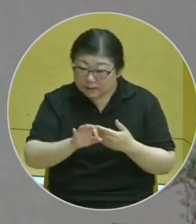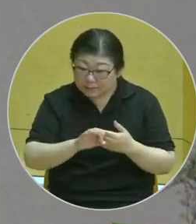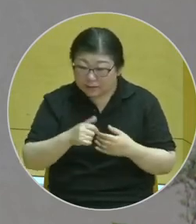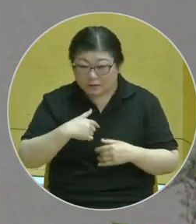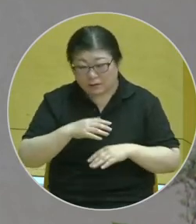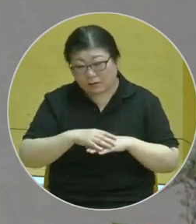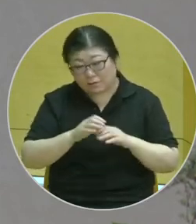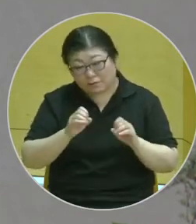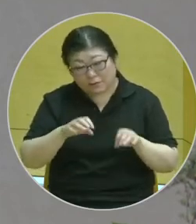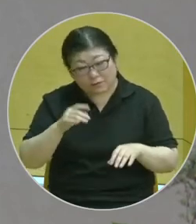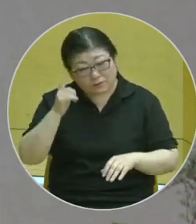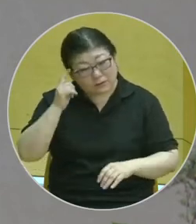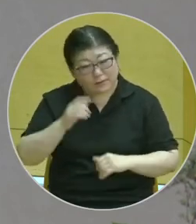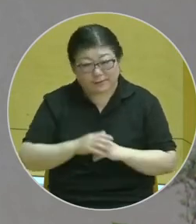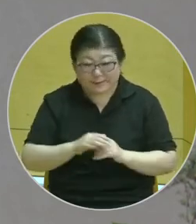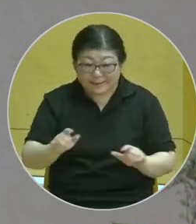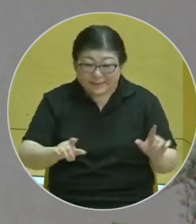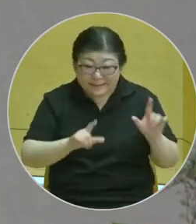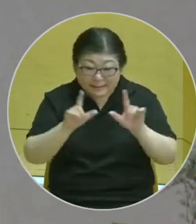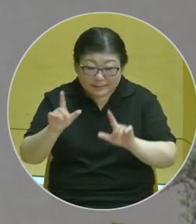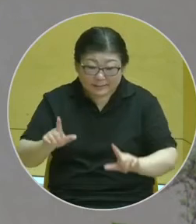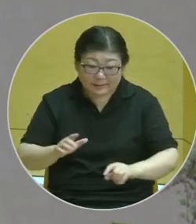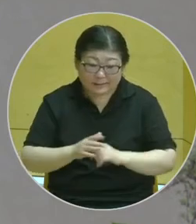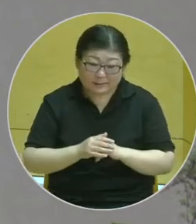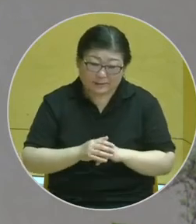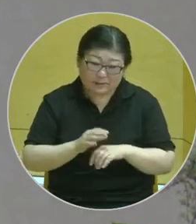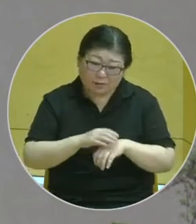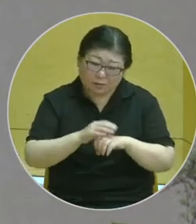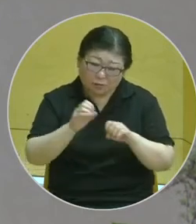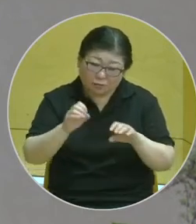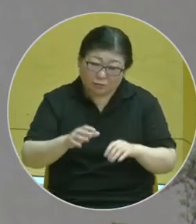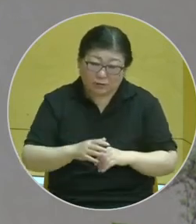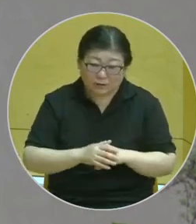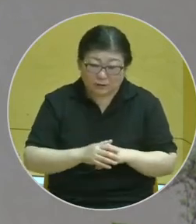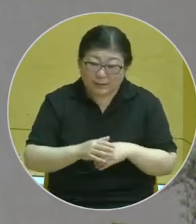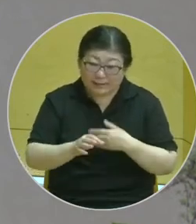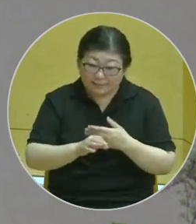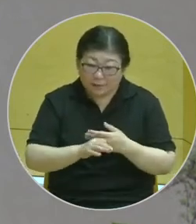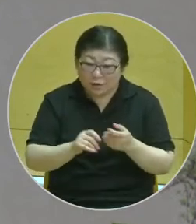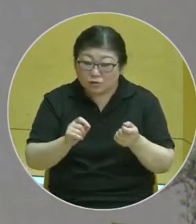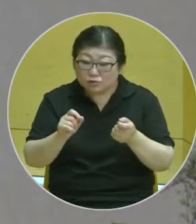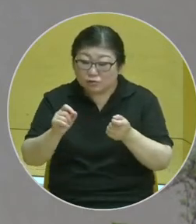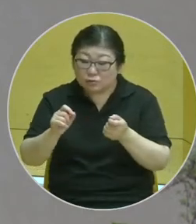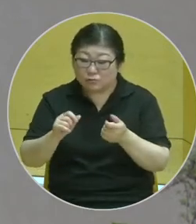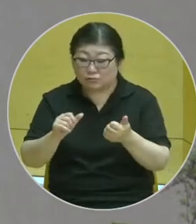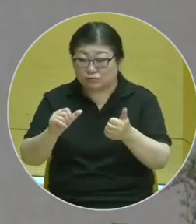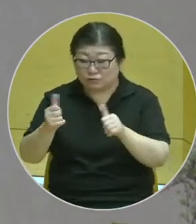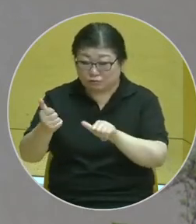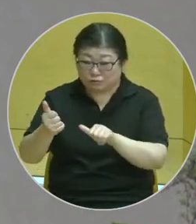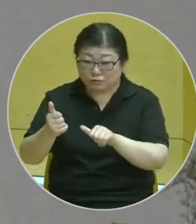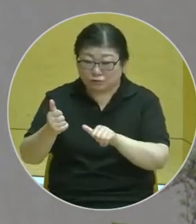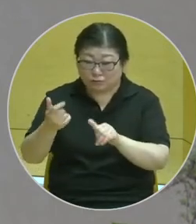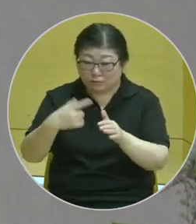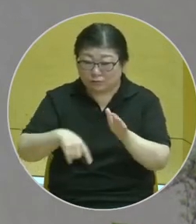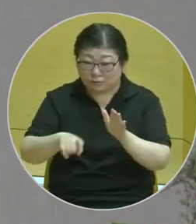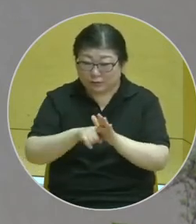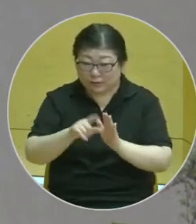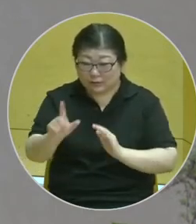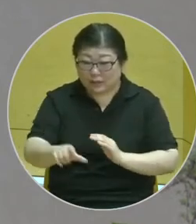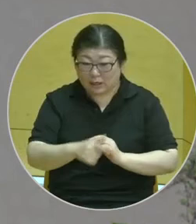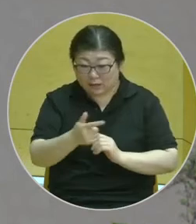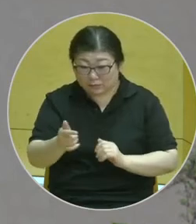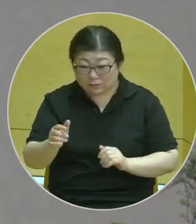그러면 인생이 허무하고 미래가 없고 우리는 죽음을 위해서 마 a 도 더 살게 되잖아요 그렇게 되면 뭘까요 우리 인생에 무슨 낙이